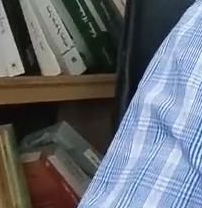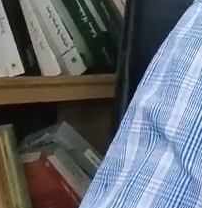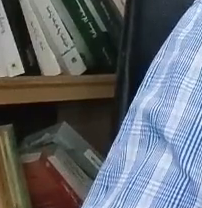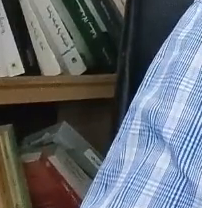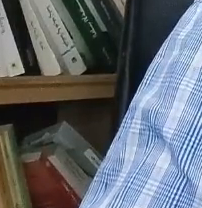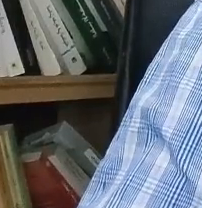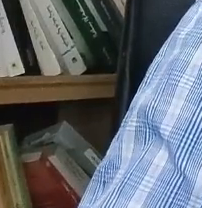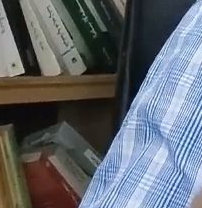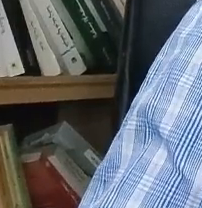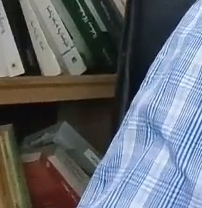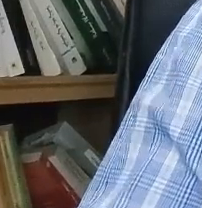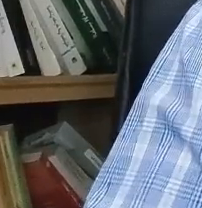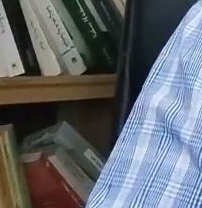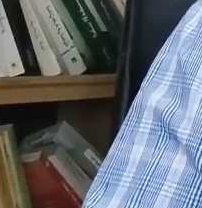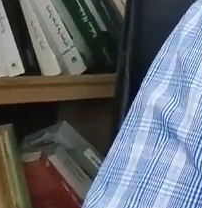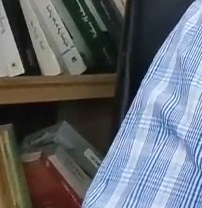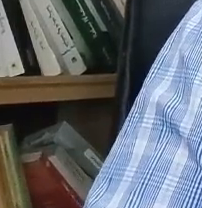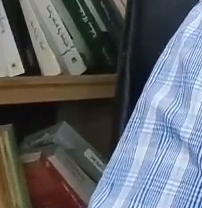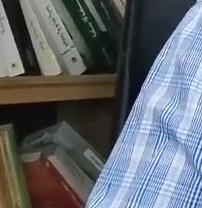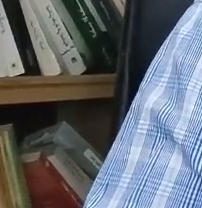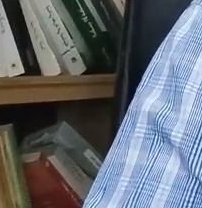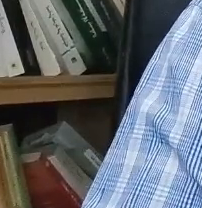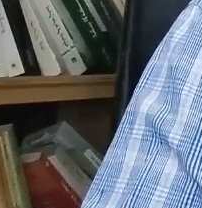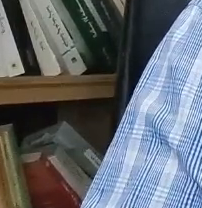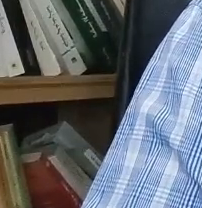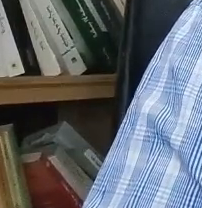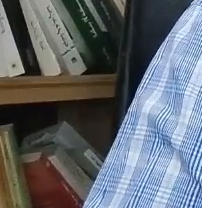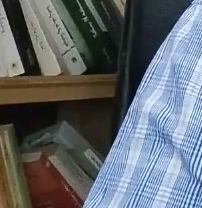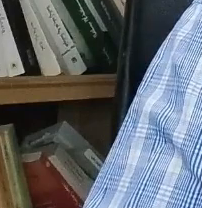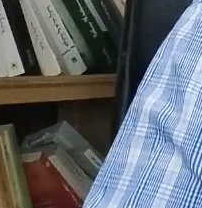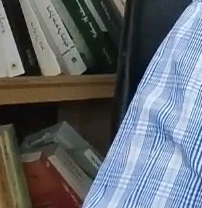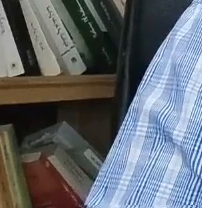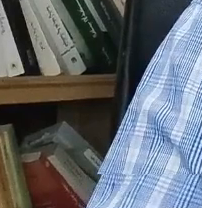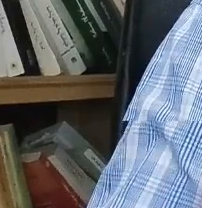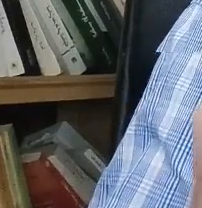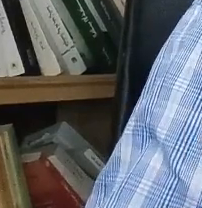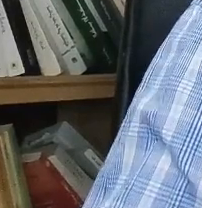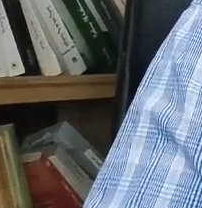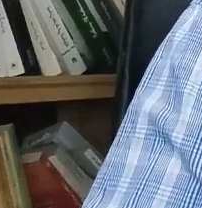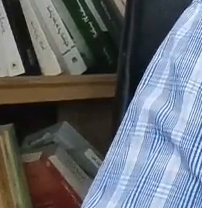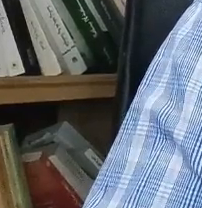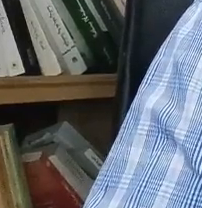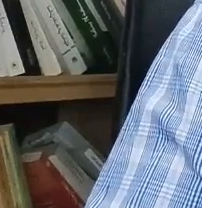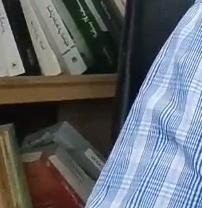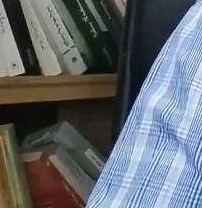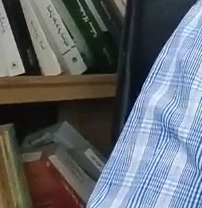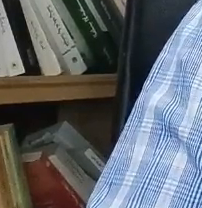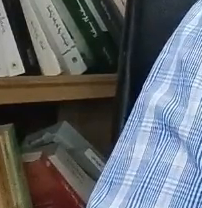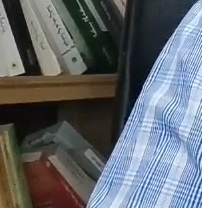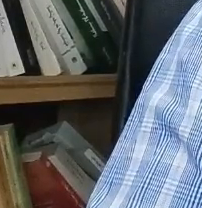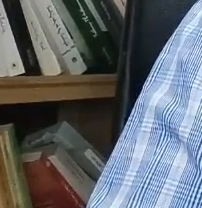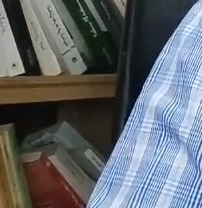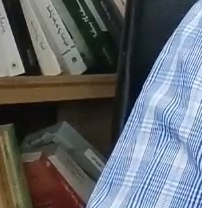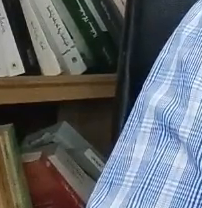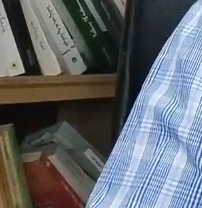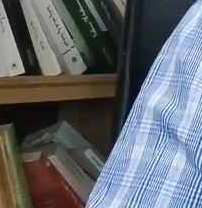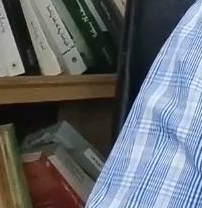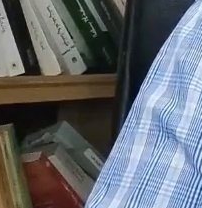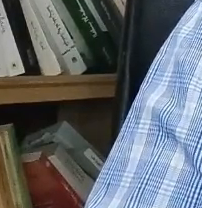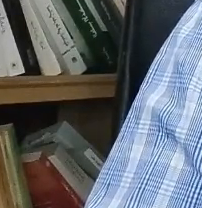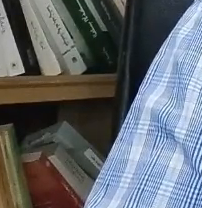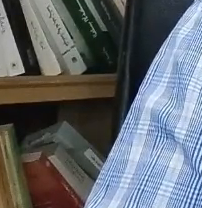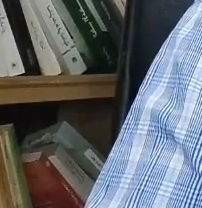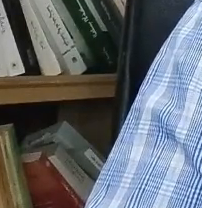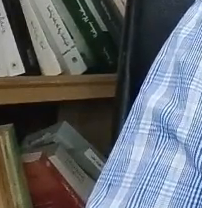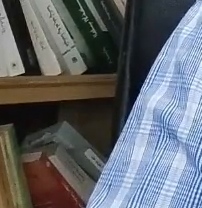في المناطق الهامشية والتي لا تنتج الثروة، مثل المنطقة الجنوب في قلميم التي تحتل الرتبة